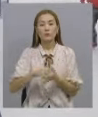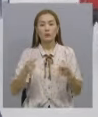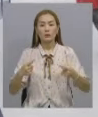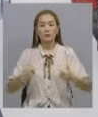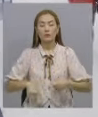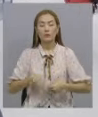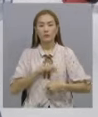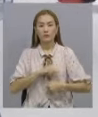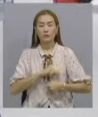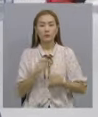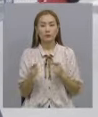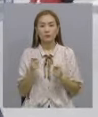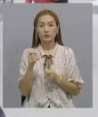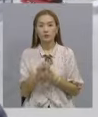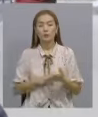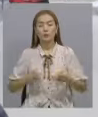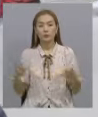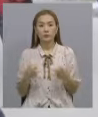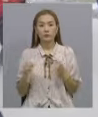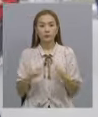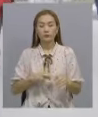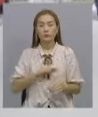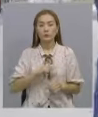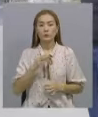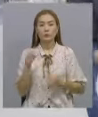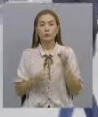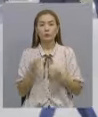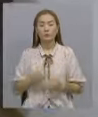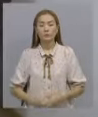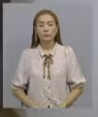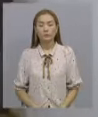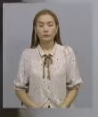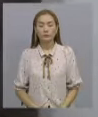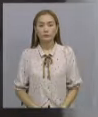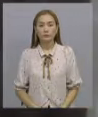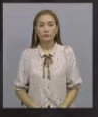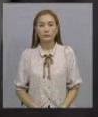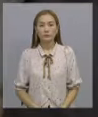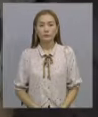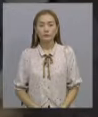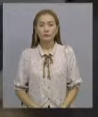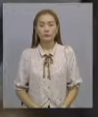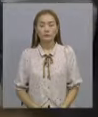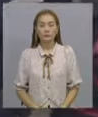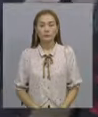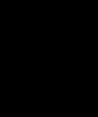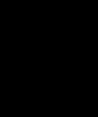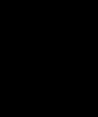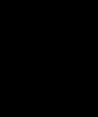соответствующие административные меры. Далее необходимо проводить работу через суд. Нурлыбек Багат, Алишер Тулеген, Тлек Кабылгумаров, телеканал «Атырау».